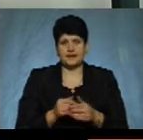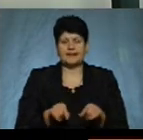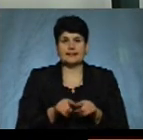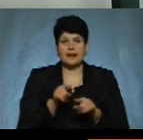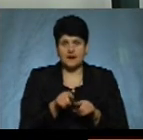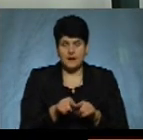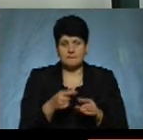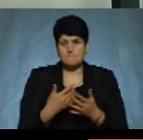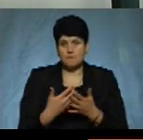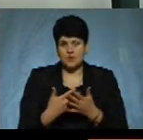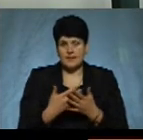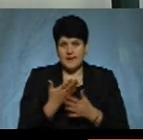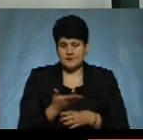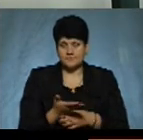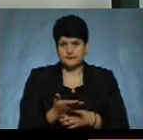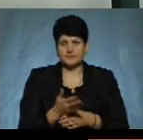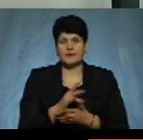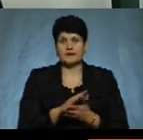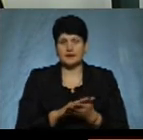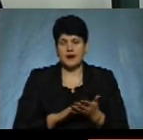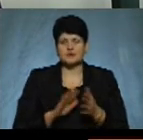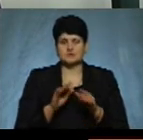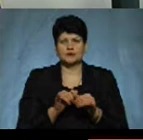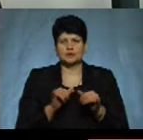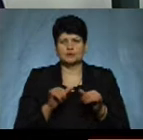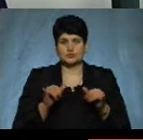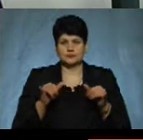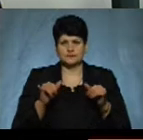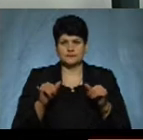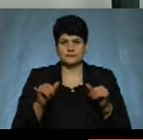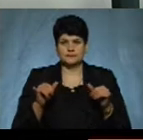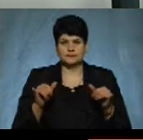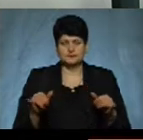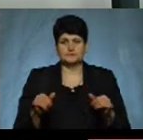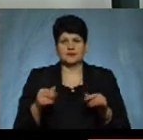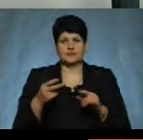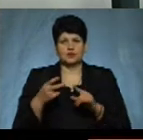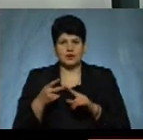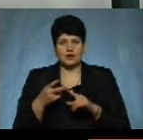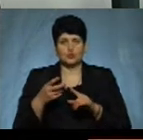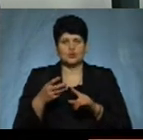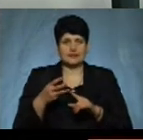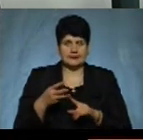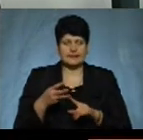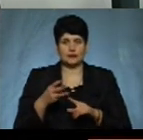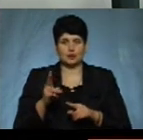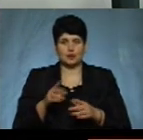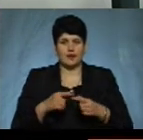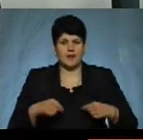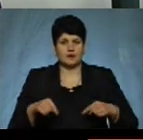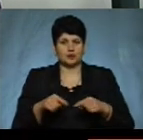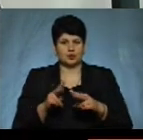модель, вона далі буде поширюватися на вторинну ланку, звичайно, на третинну. І вже